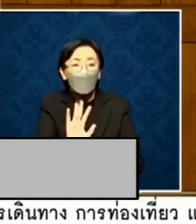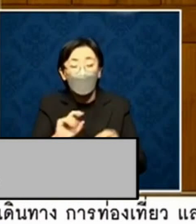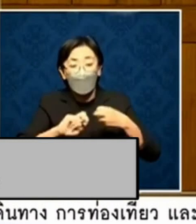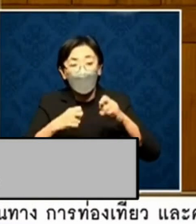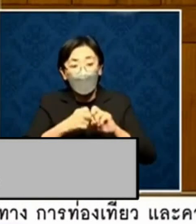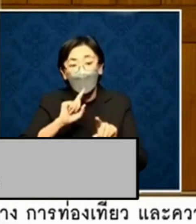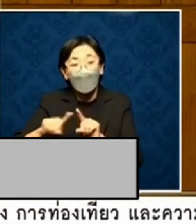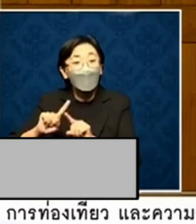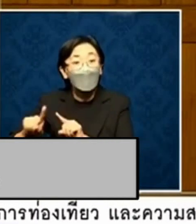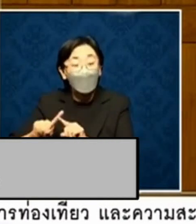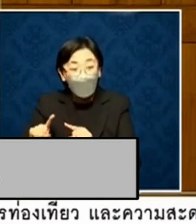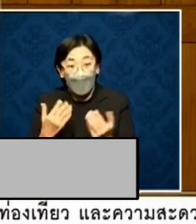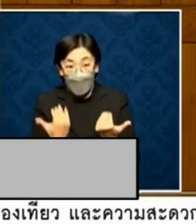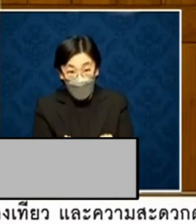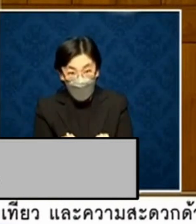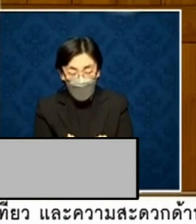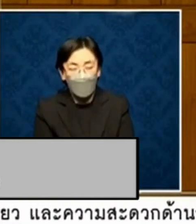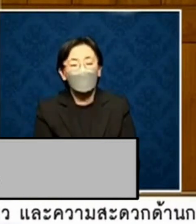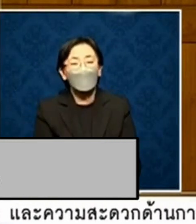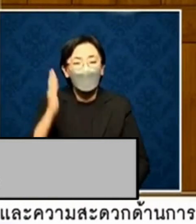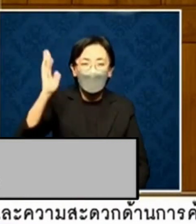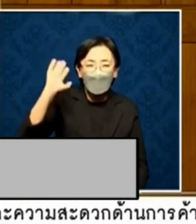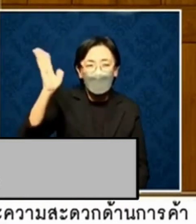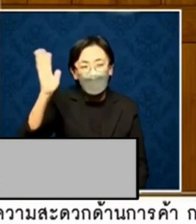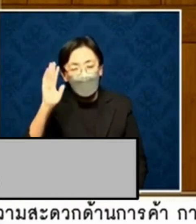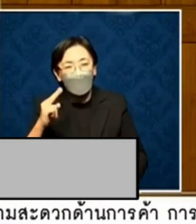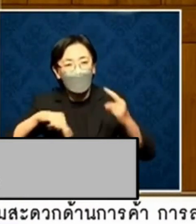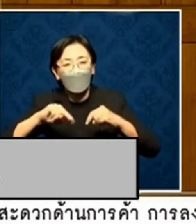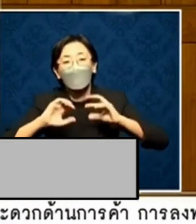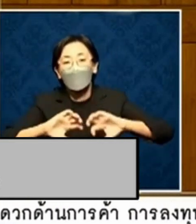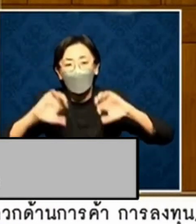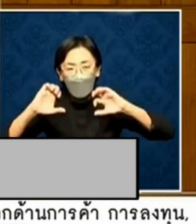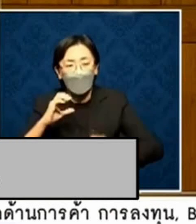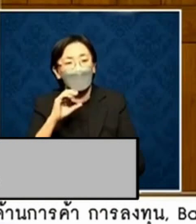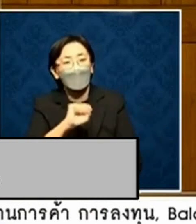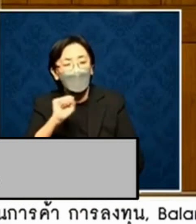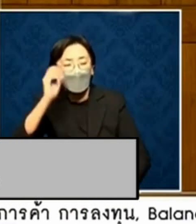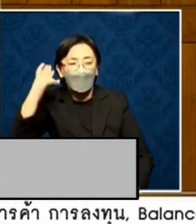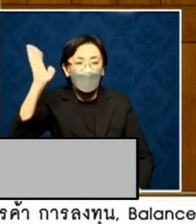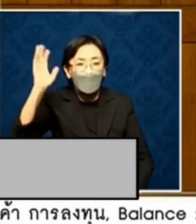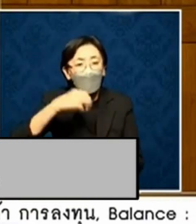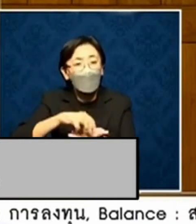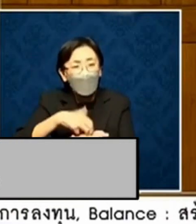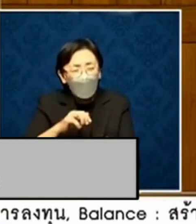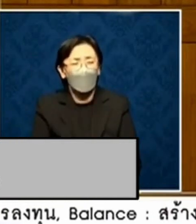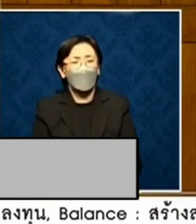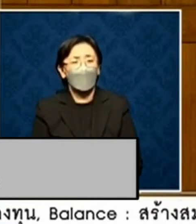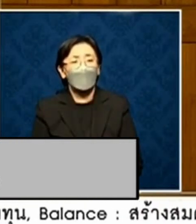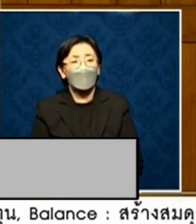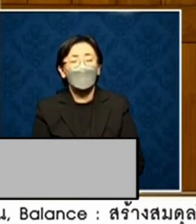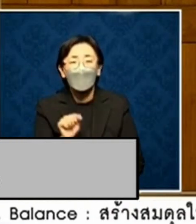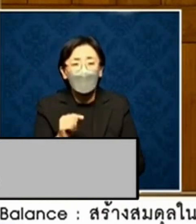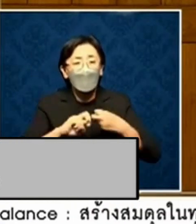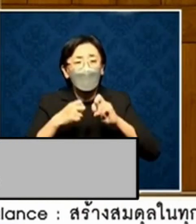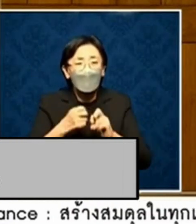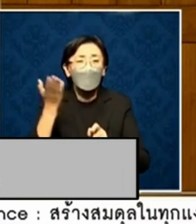สิเขาบอกว่าควายเนี่ยคือไถนาแล้วมีข้าวมาให้ผมกินแล้วผมมีเงินไปซื้อข้าวมากินเนี่ยนะแต่ก็ถามก่อ